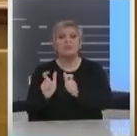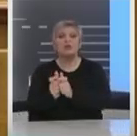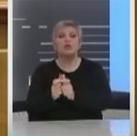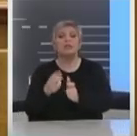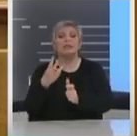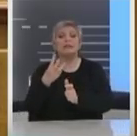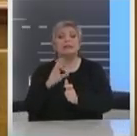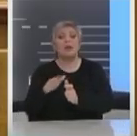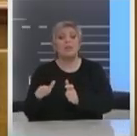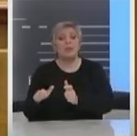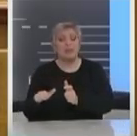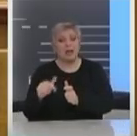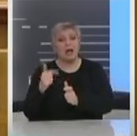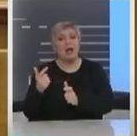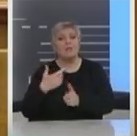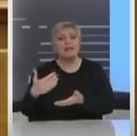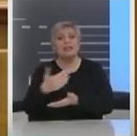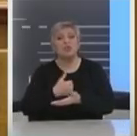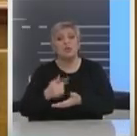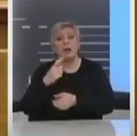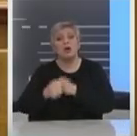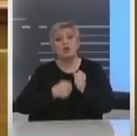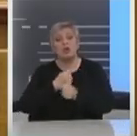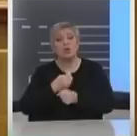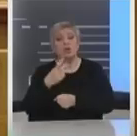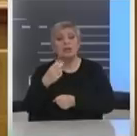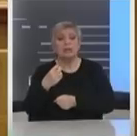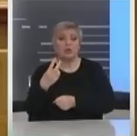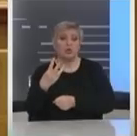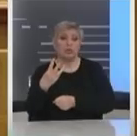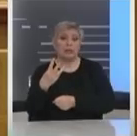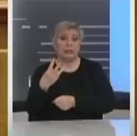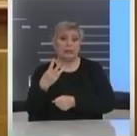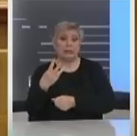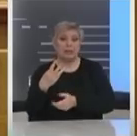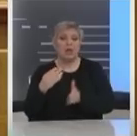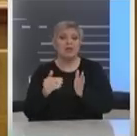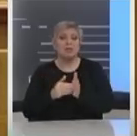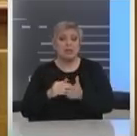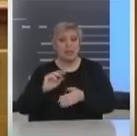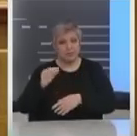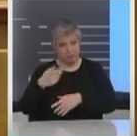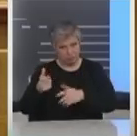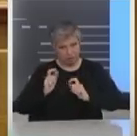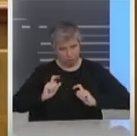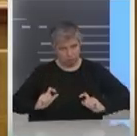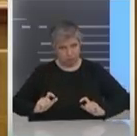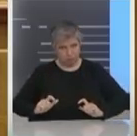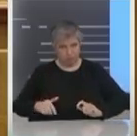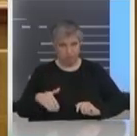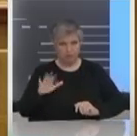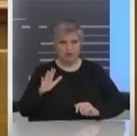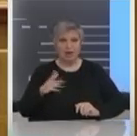με εισόδημα ετήσιο 23.000 ευρώ, δεν τη λες και ζάπλουτη, λάμβανε μέχρι σήμερα